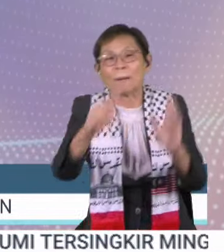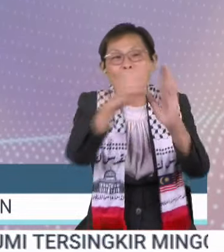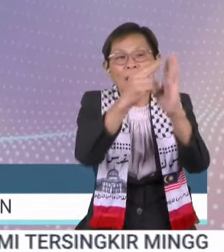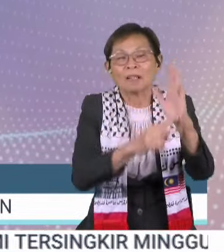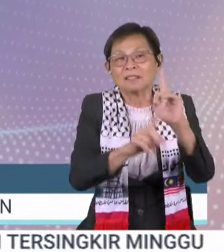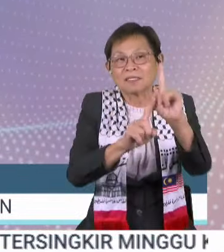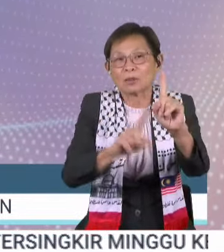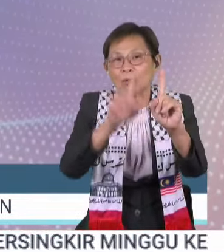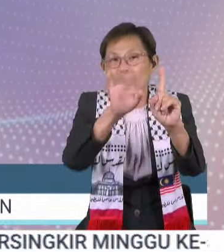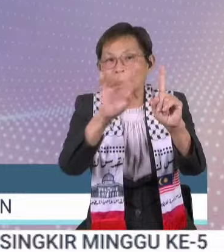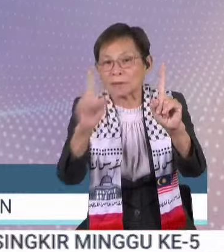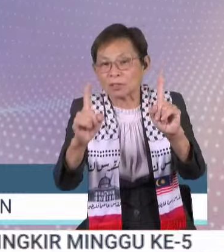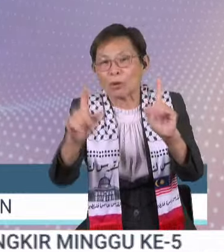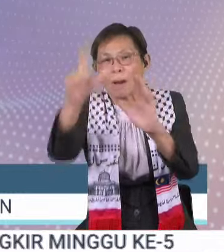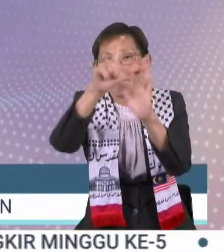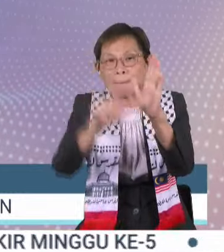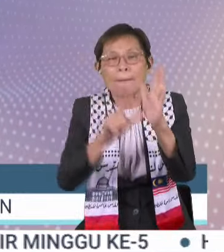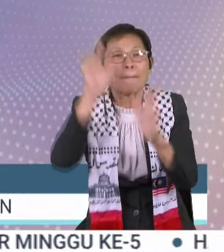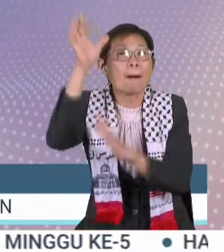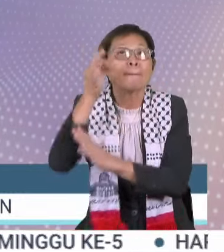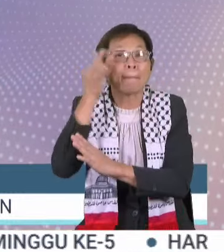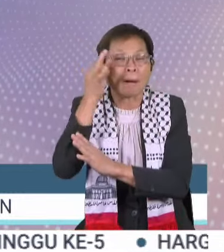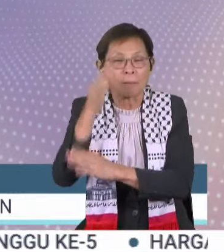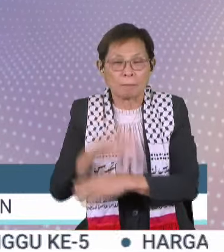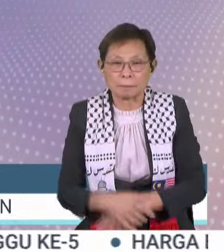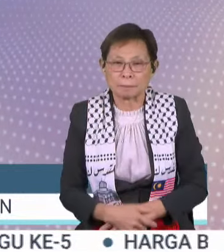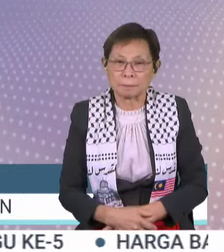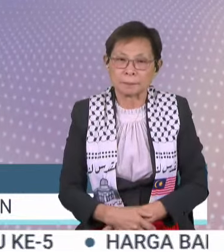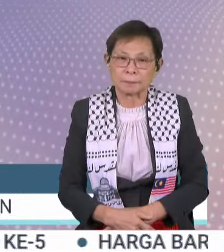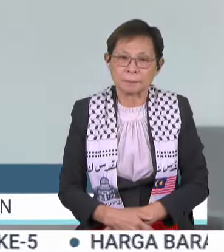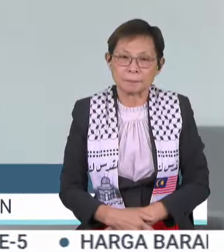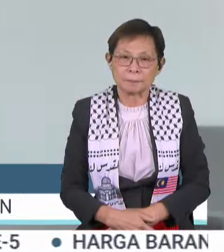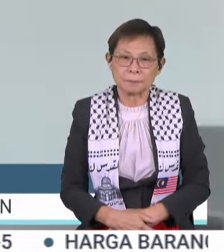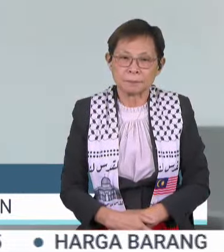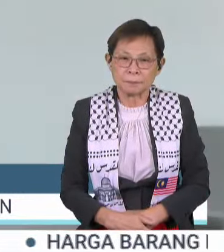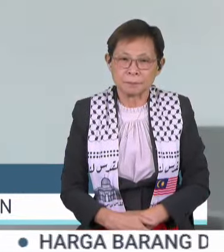perkara 181 Perlembagaan Persekutuan.